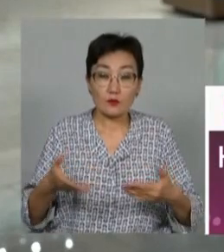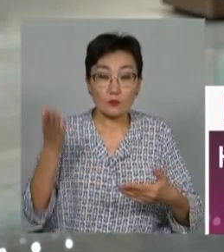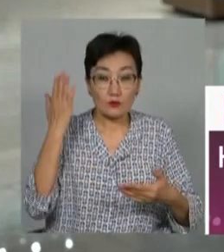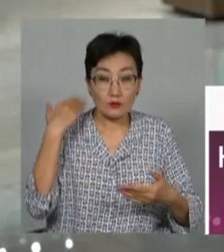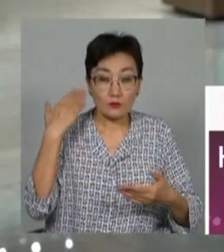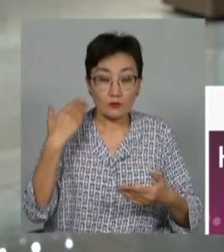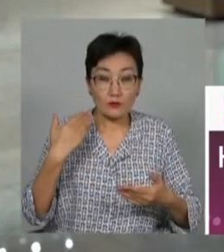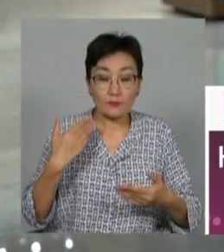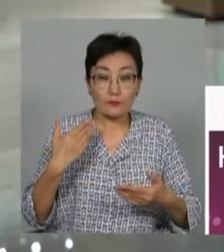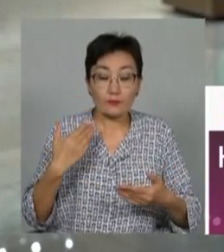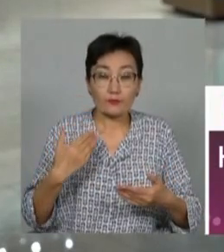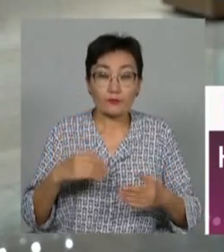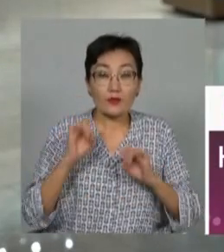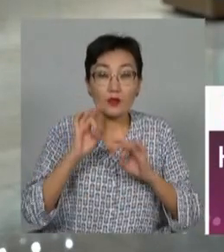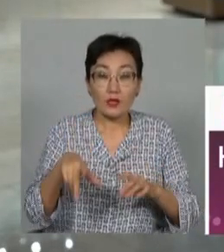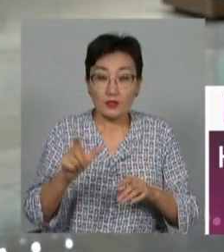қалдырды.